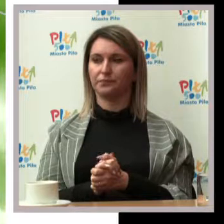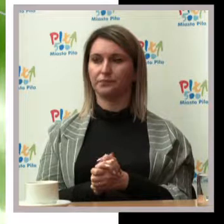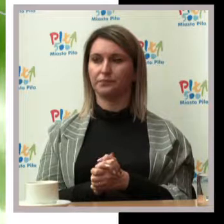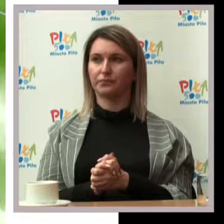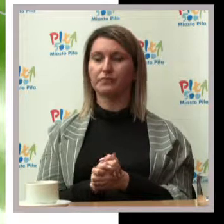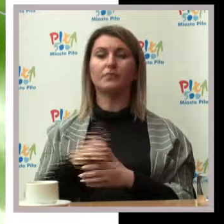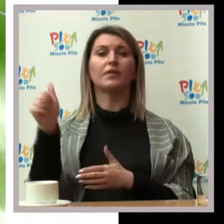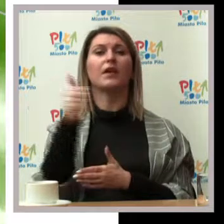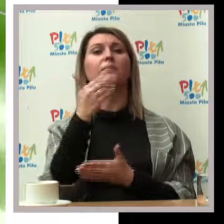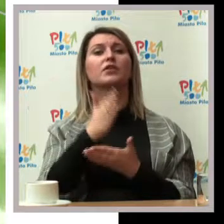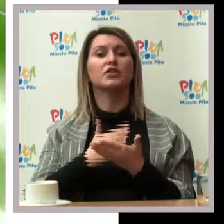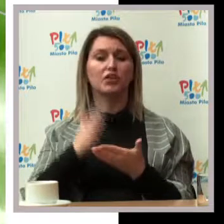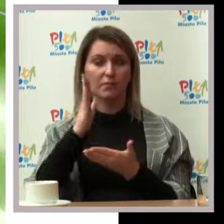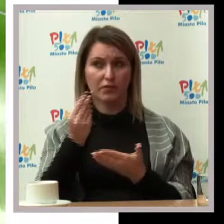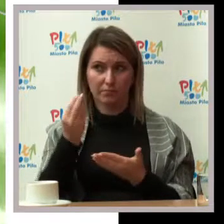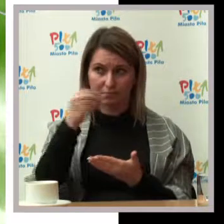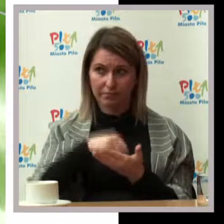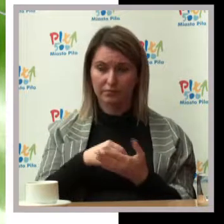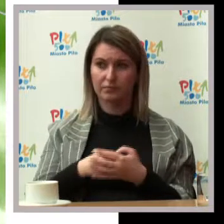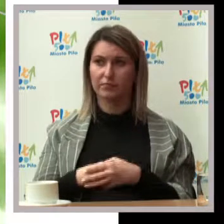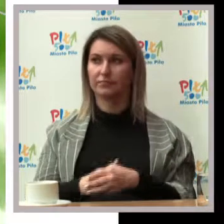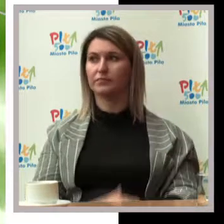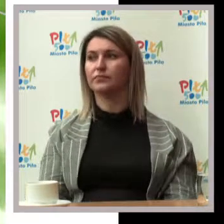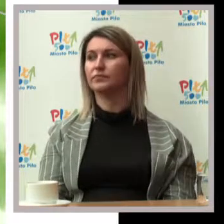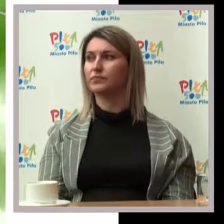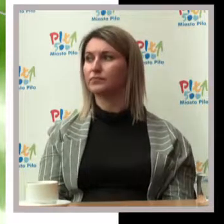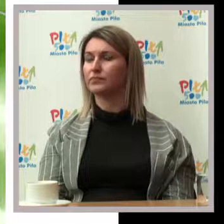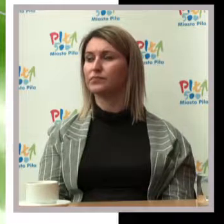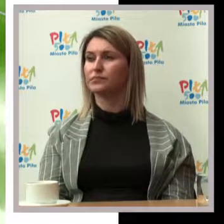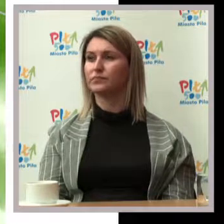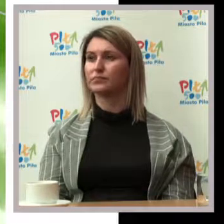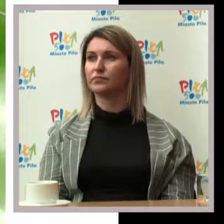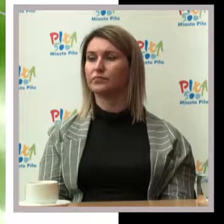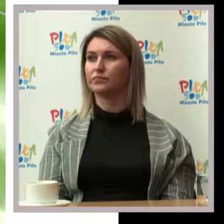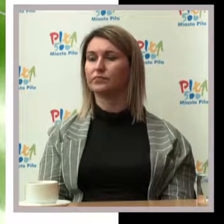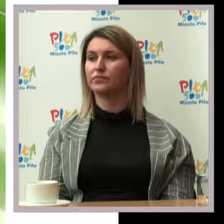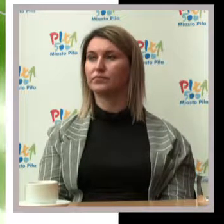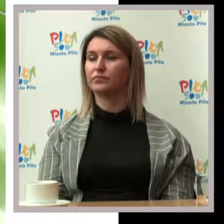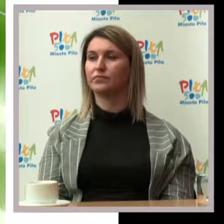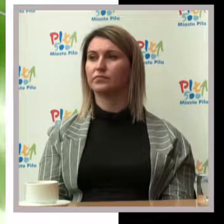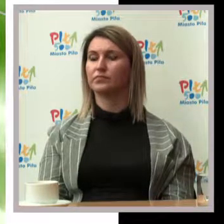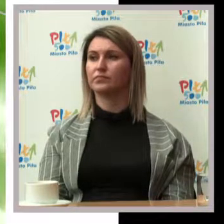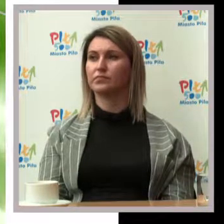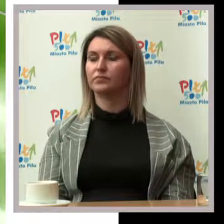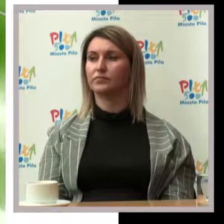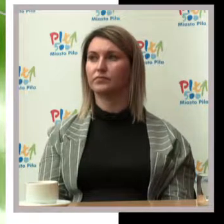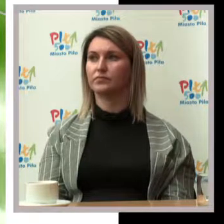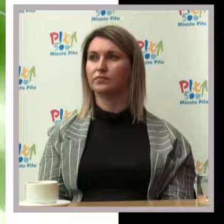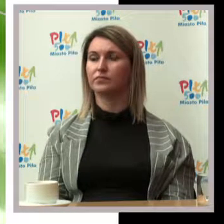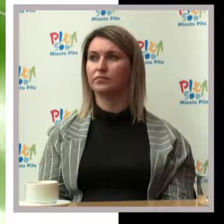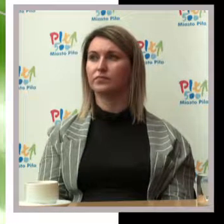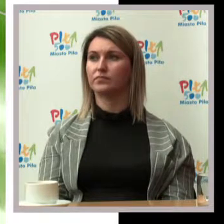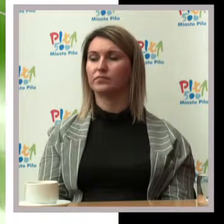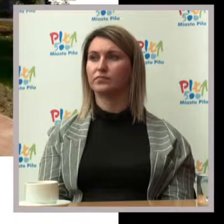pierwsza część. Ta, w której zlokalizowany jest ten stawek, nie obejmuje finalizacji i realizacji tej